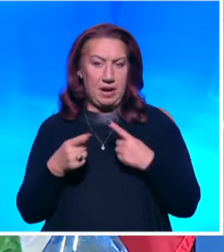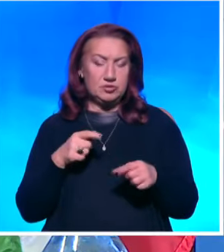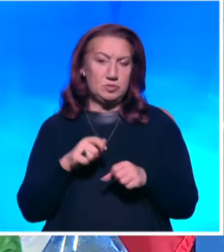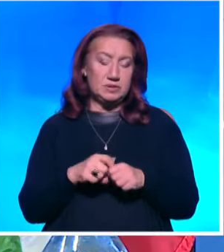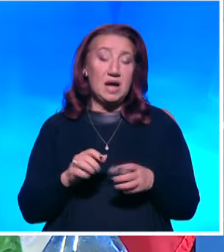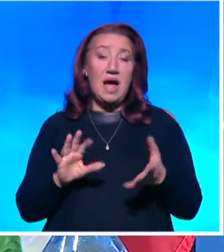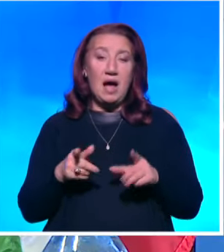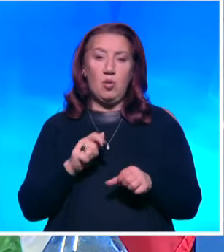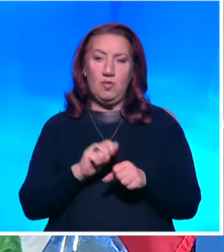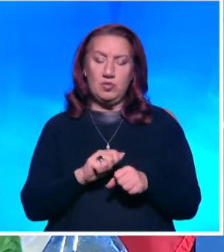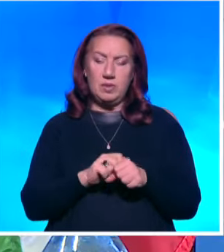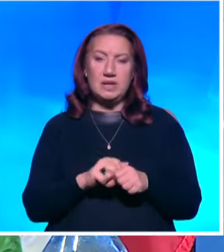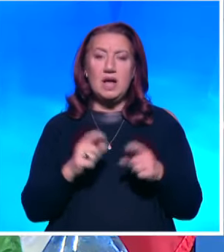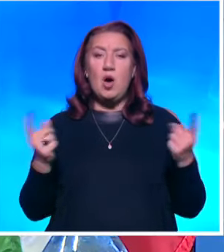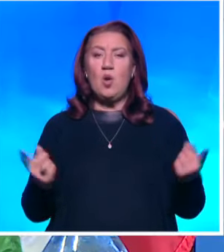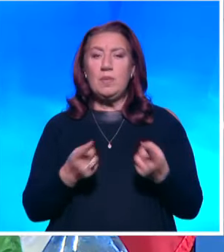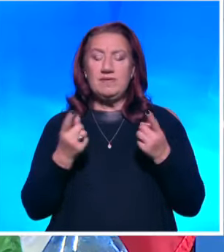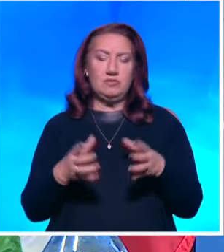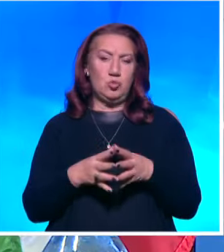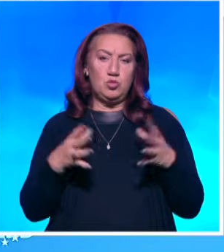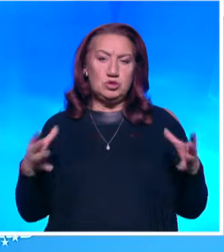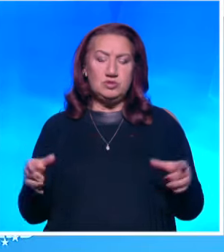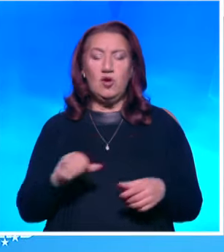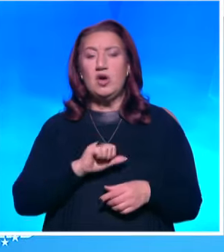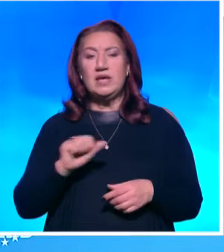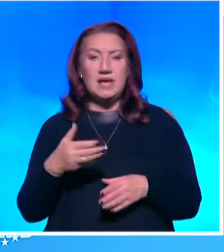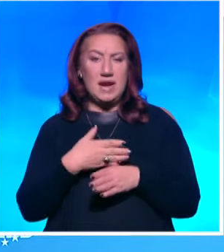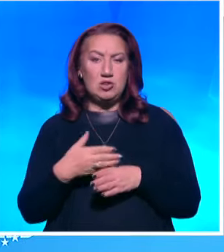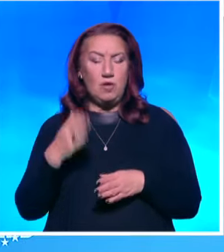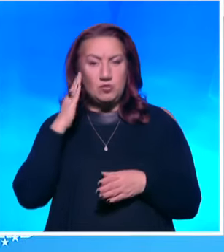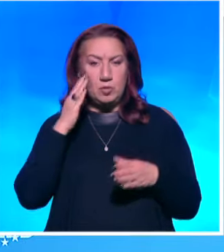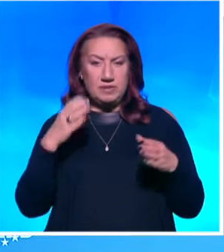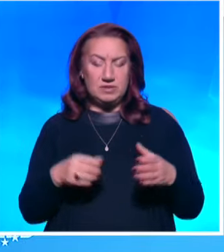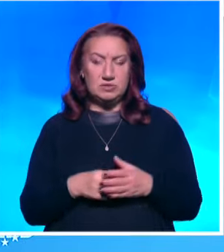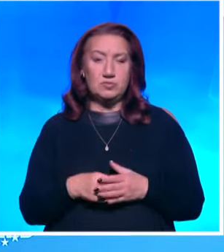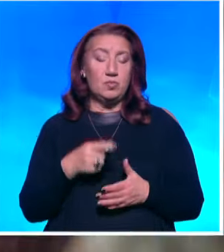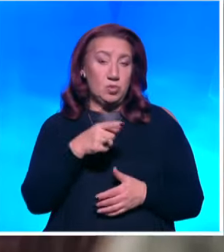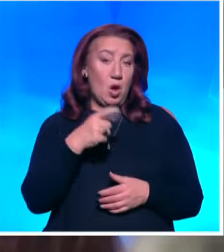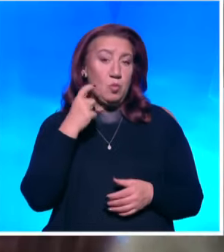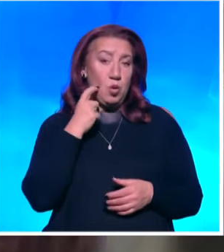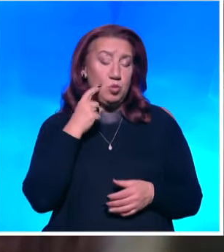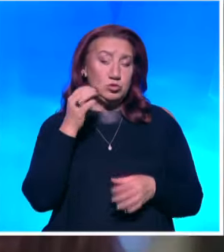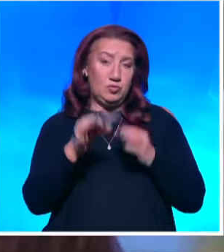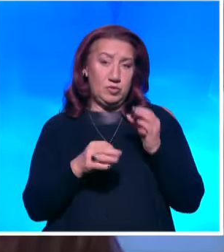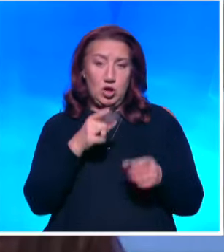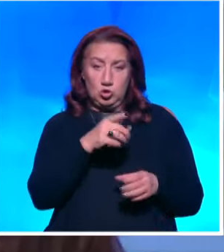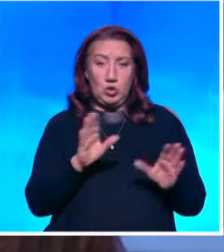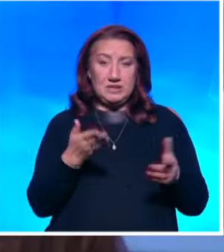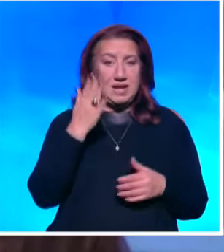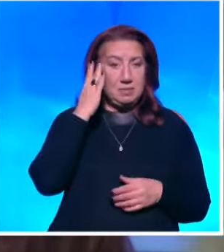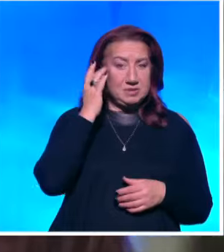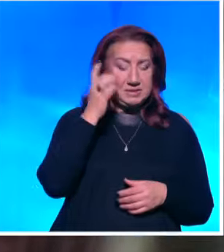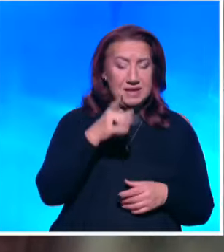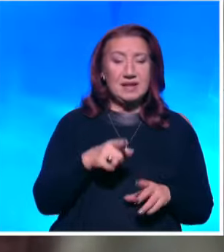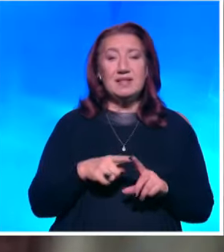за формиране на управляващо мнозинство и редовно правителство самият борисов обясни какво предлага той премиер генерал атанас